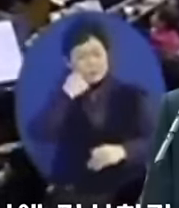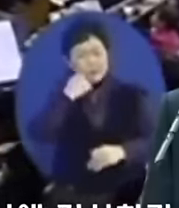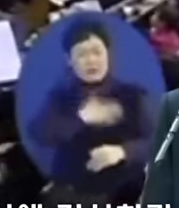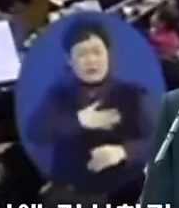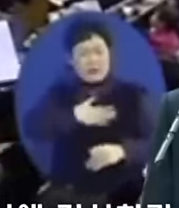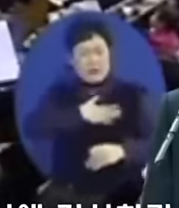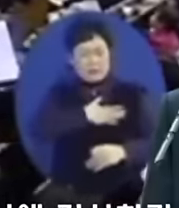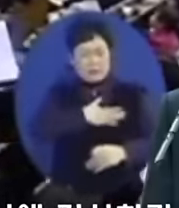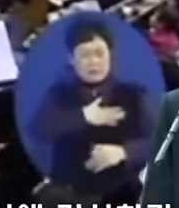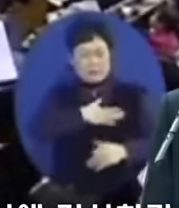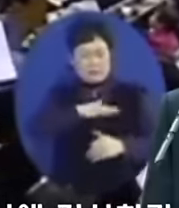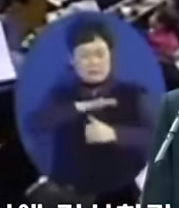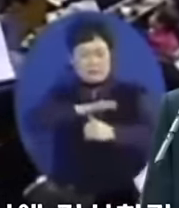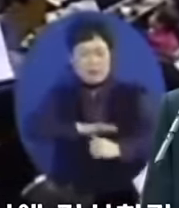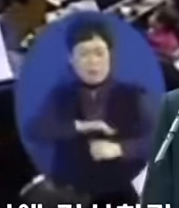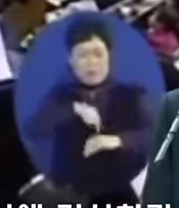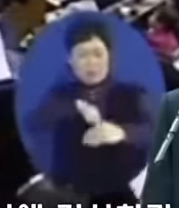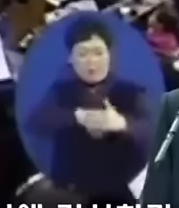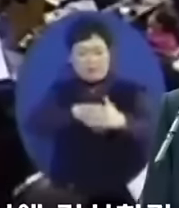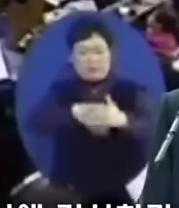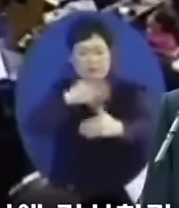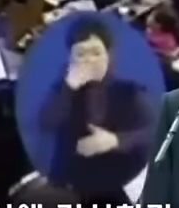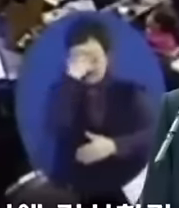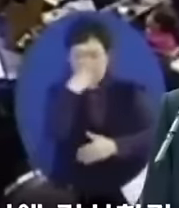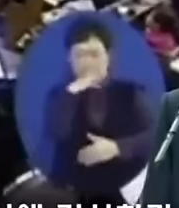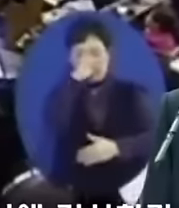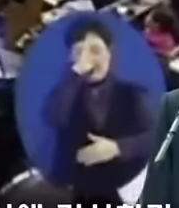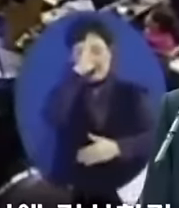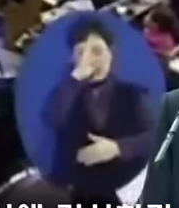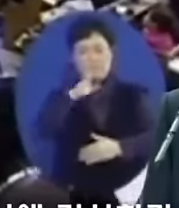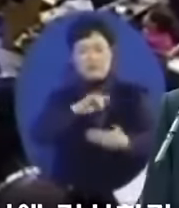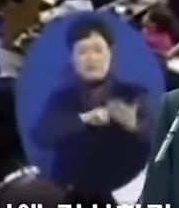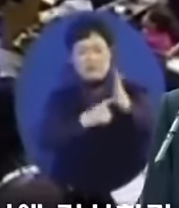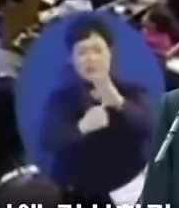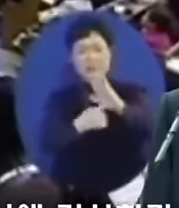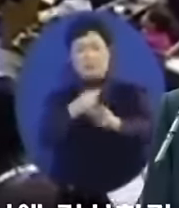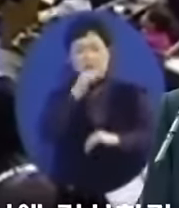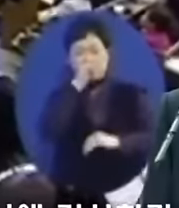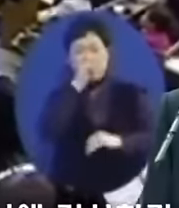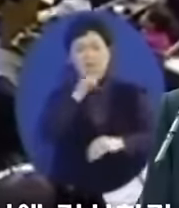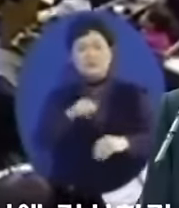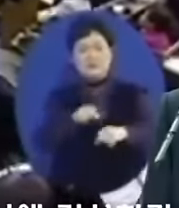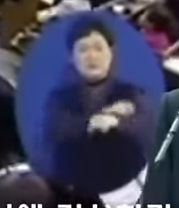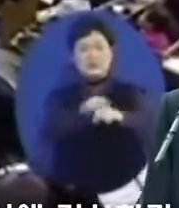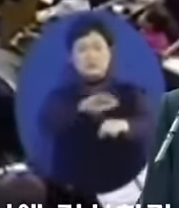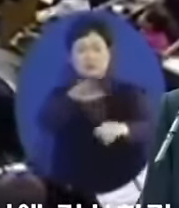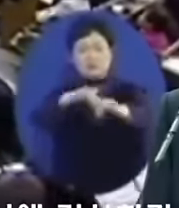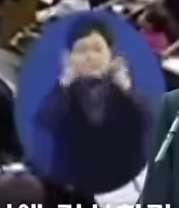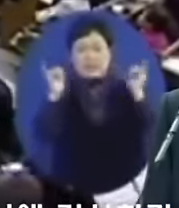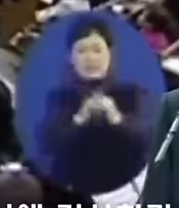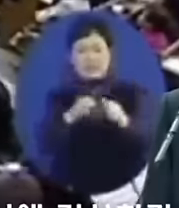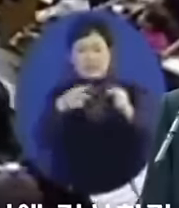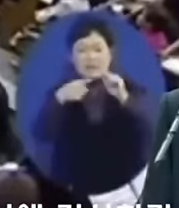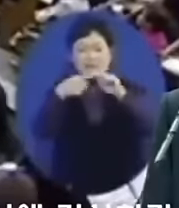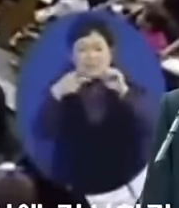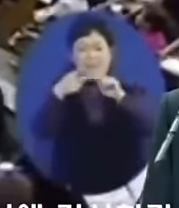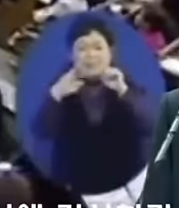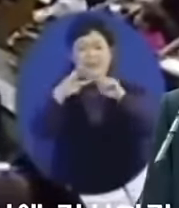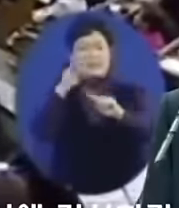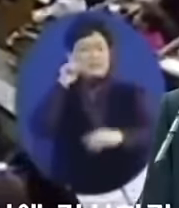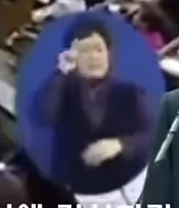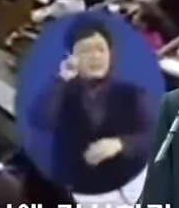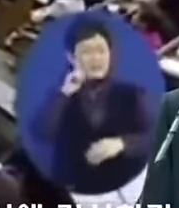안으로 식히고 불안해하며 우울증으로 발전하는 경향을 보인다라고 말하며 특히 우리 사회의 3대 스트레스라고 할 수 있는